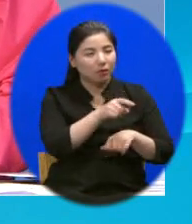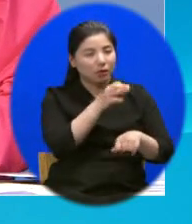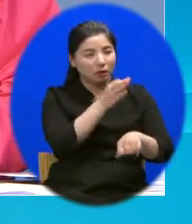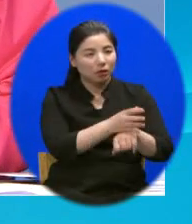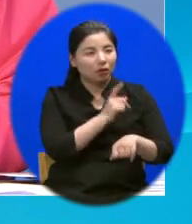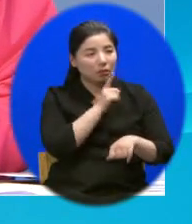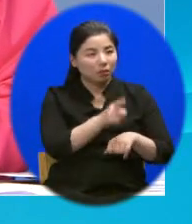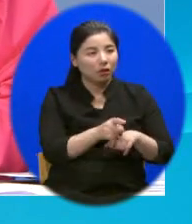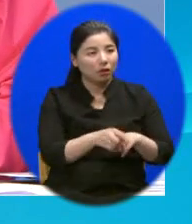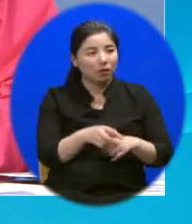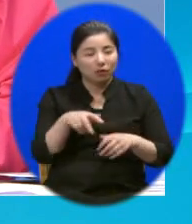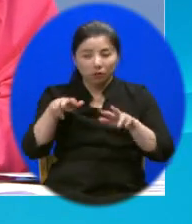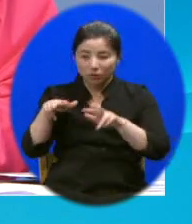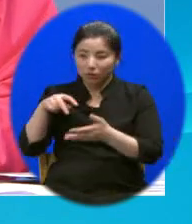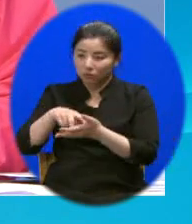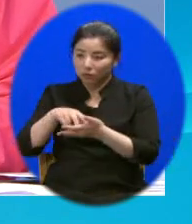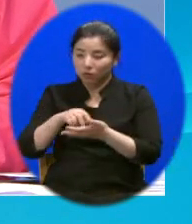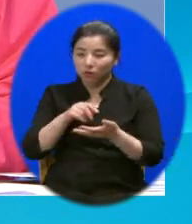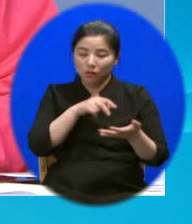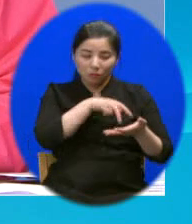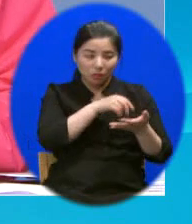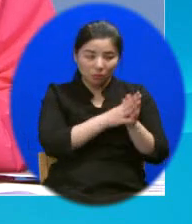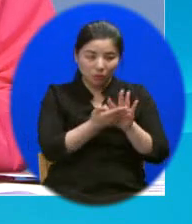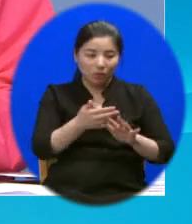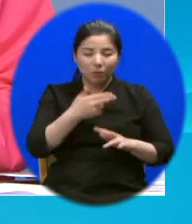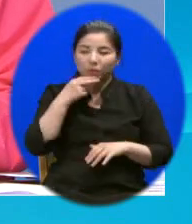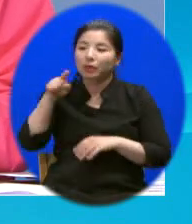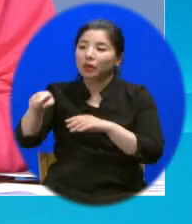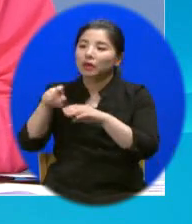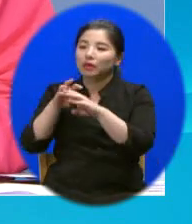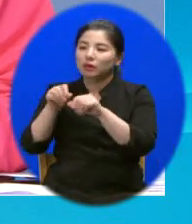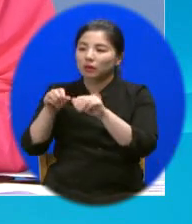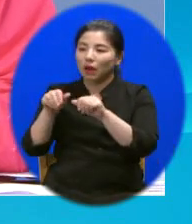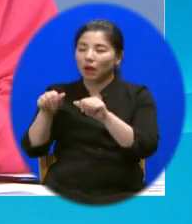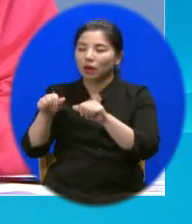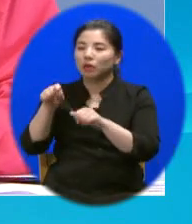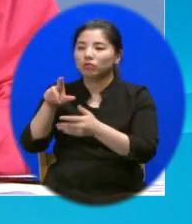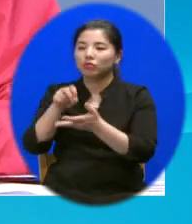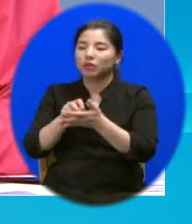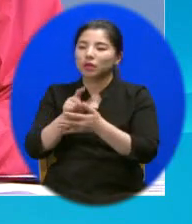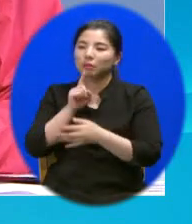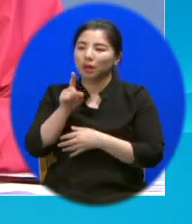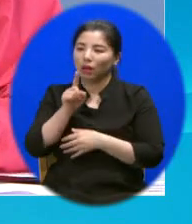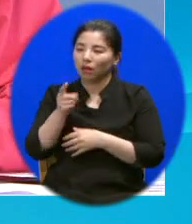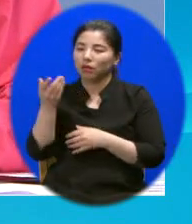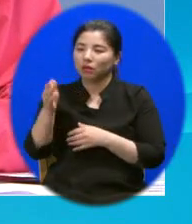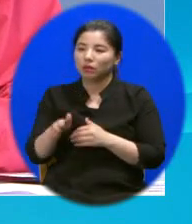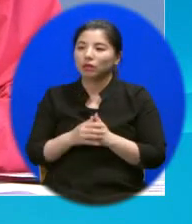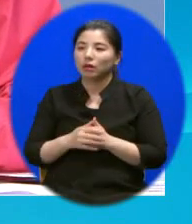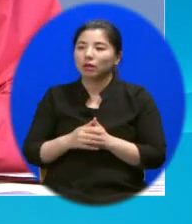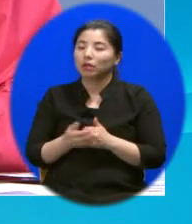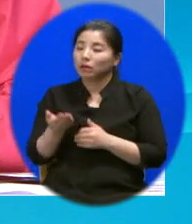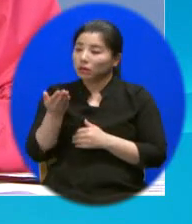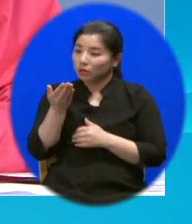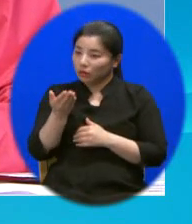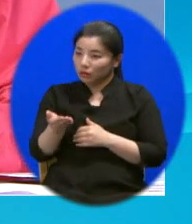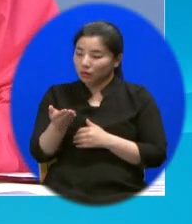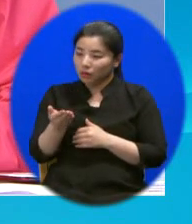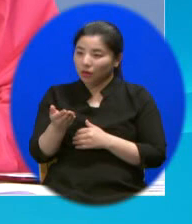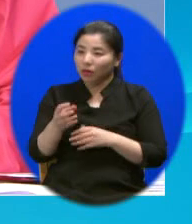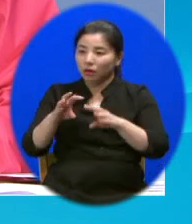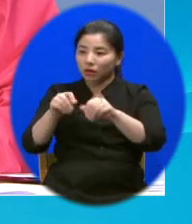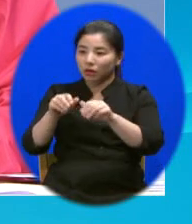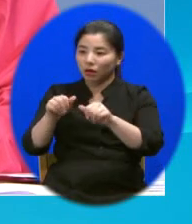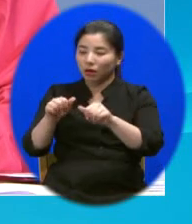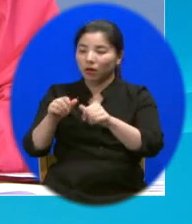말씀하시는 입장에 변화가 없으신지요 그 땅은 얘기 입당 문제에 잡고 말씀하시는데 우리 이모 서로 부모님이 임야가